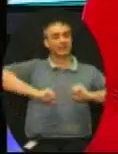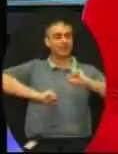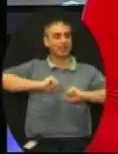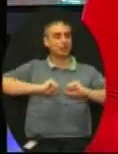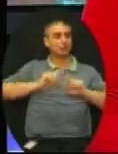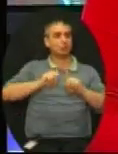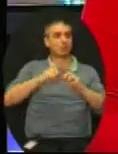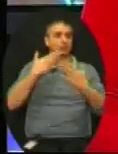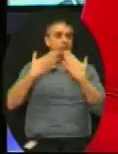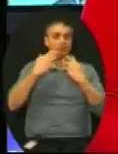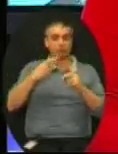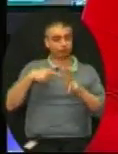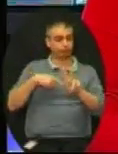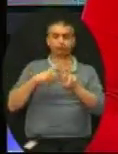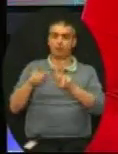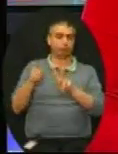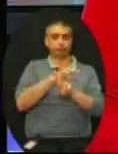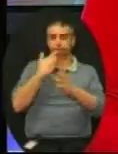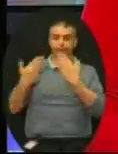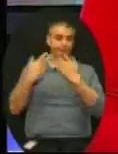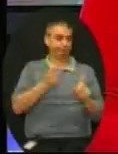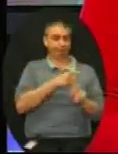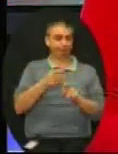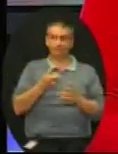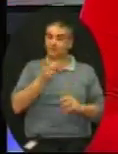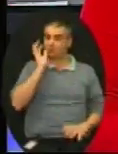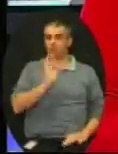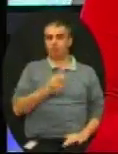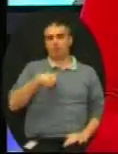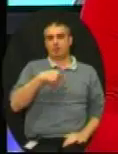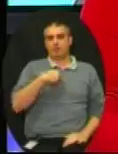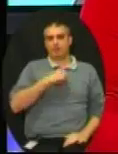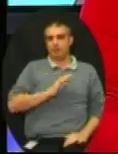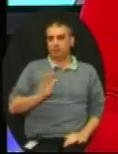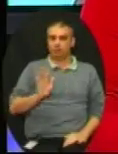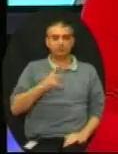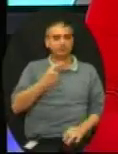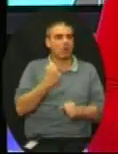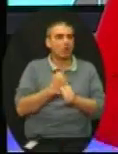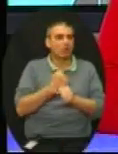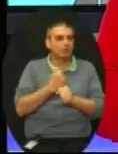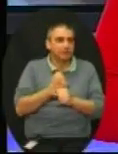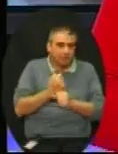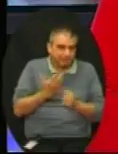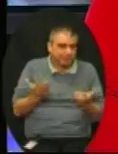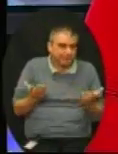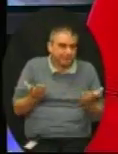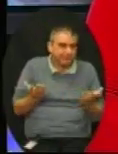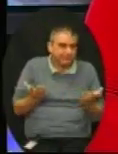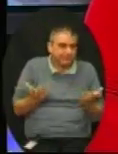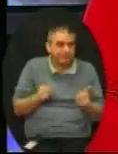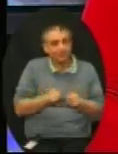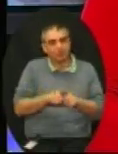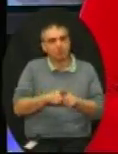של ישיבות סיעה דו-ראשיות, היא פוגעת בנו. היא מייצרת, היא